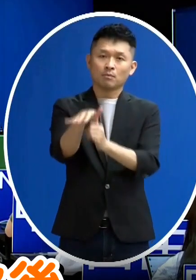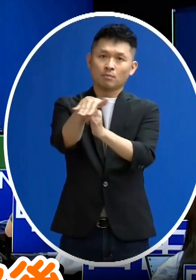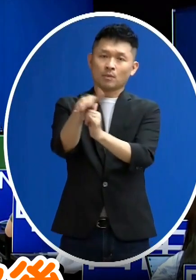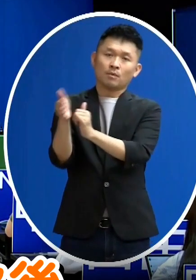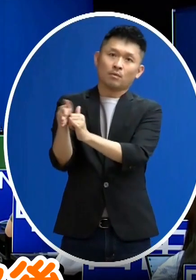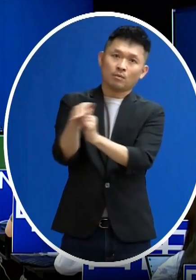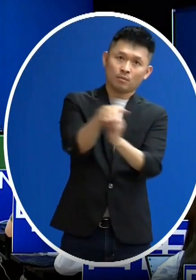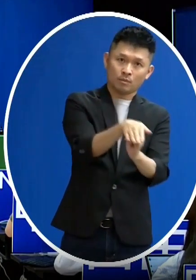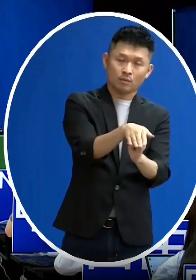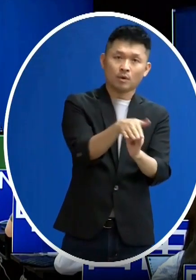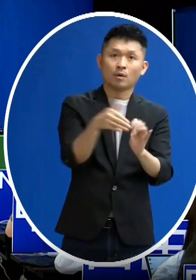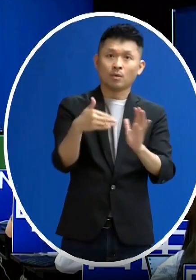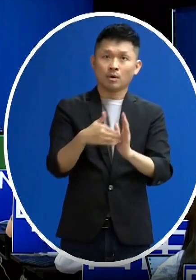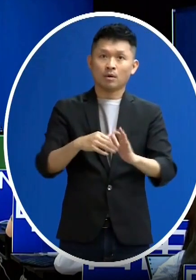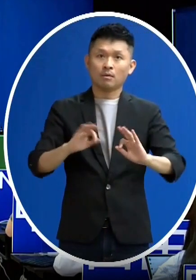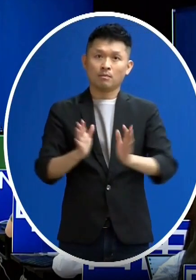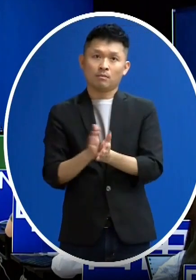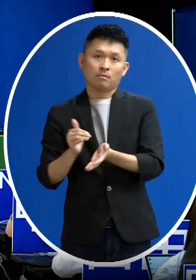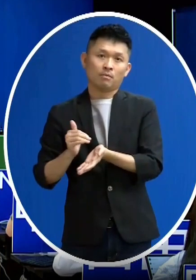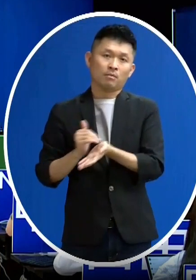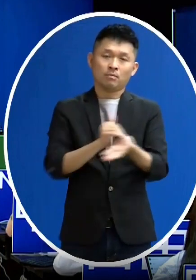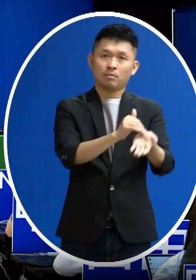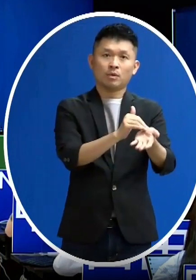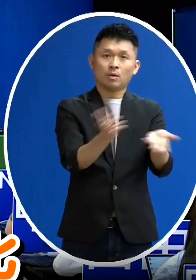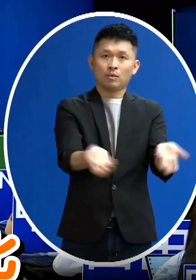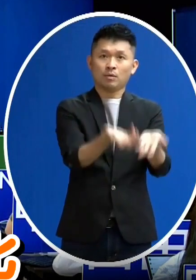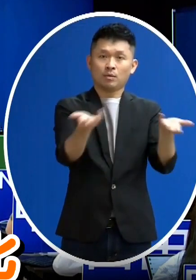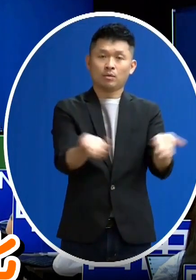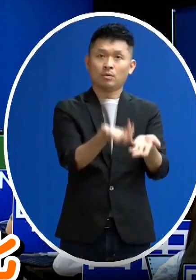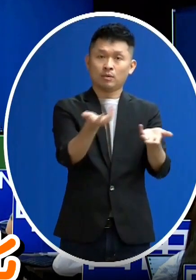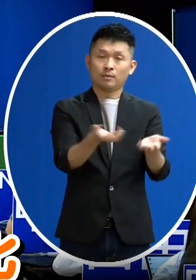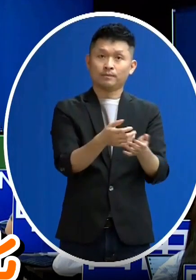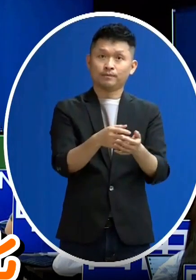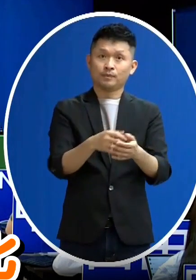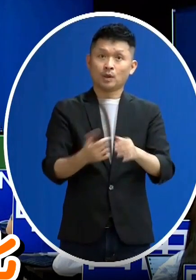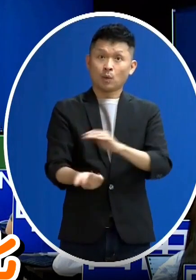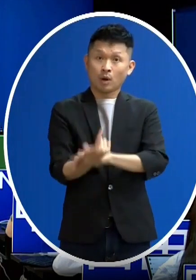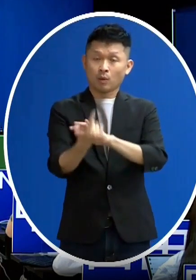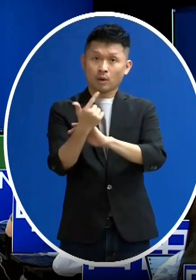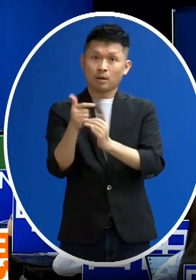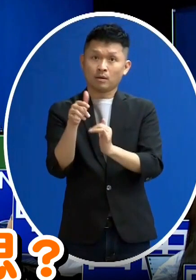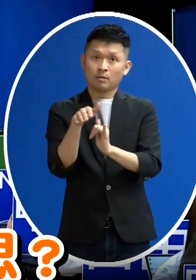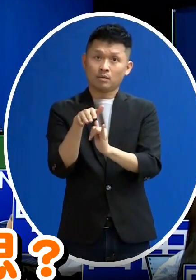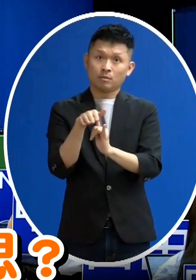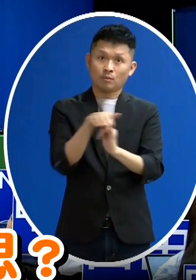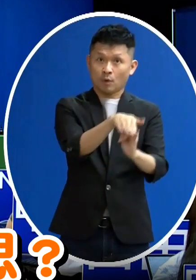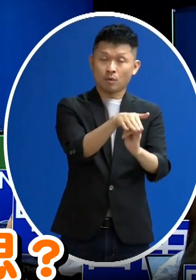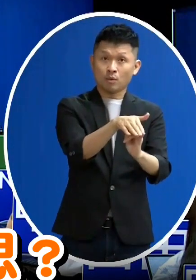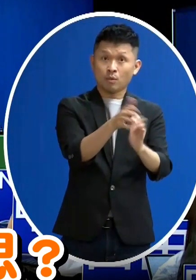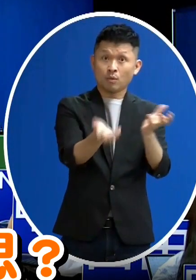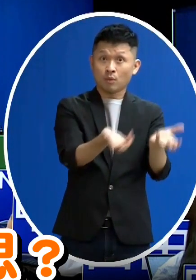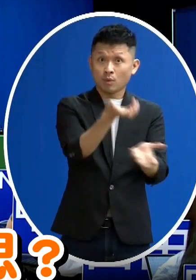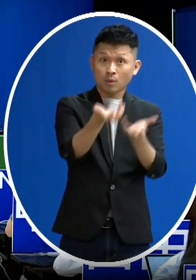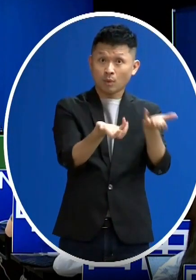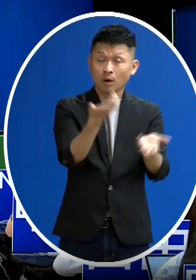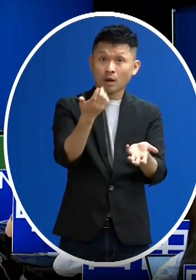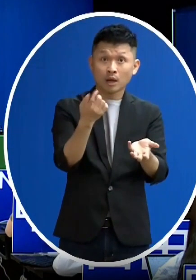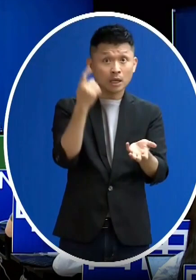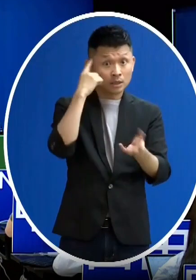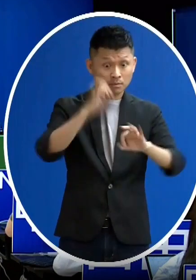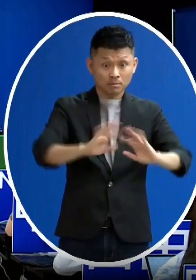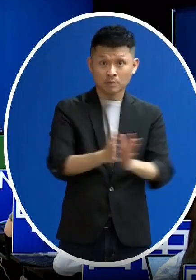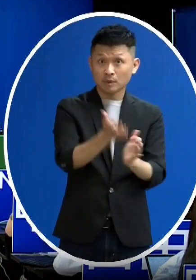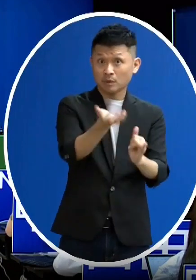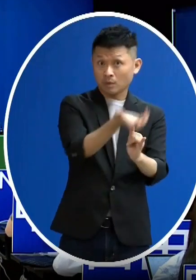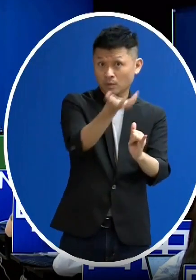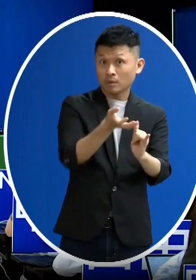殓封棺之后，进送火化场火化。我要请问，这个进送火化场火化，这是不是直接火化的意思？这跟我